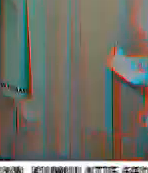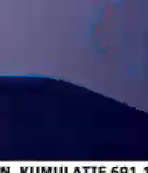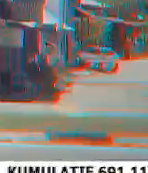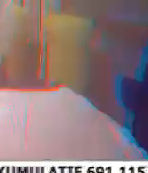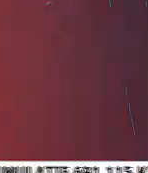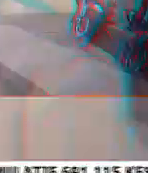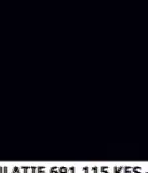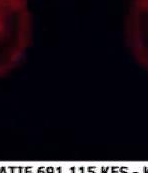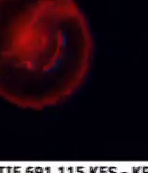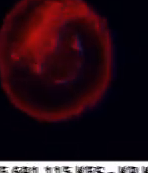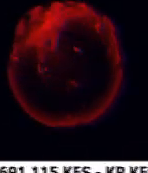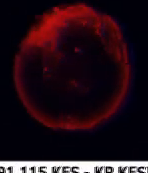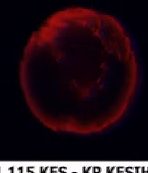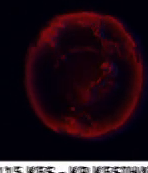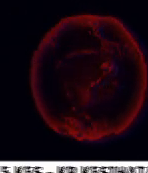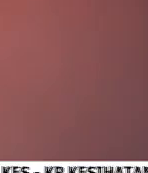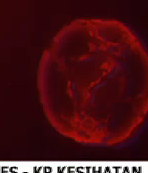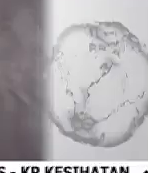lah.